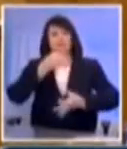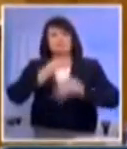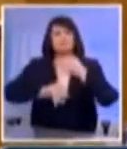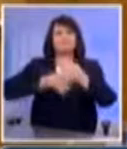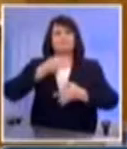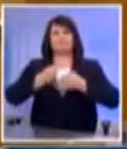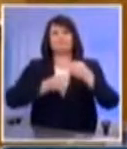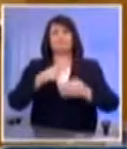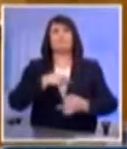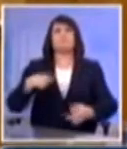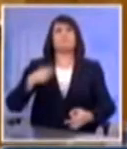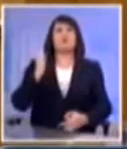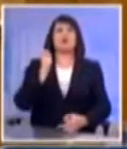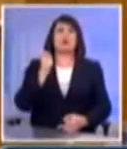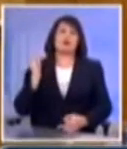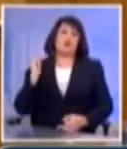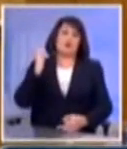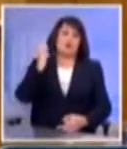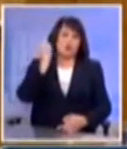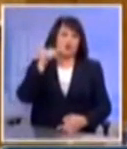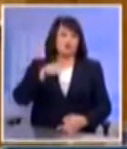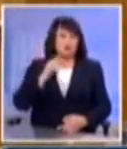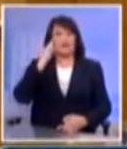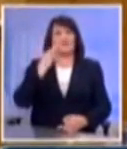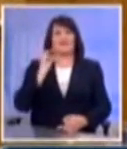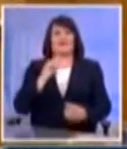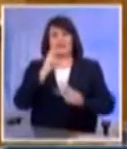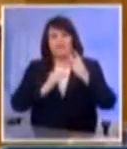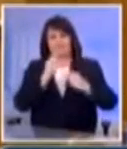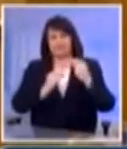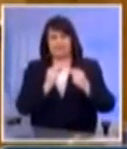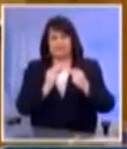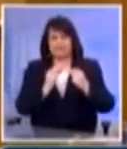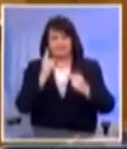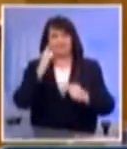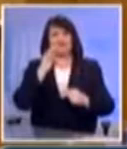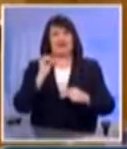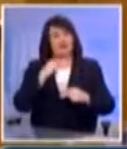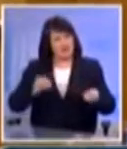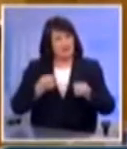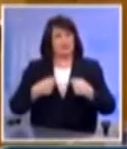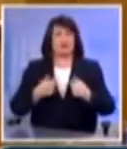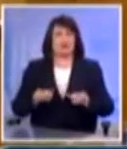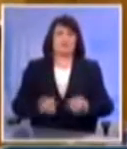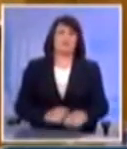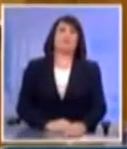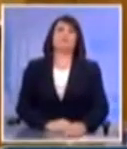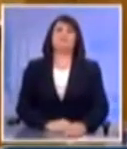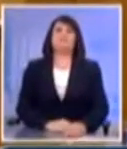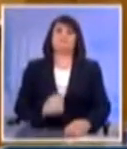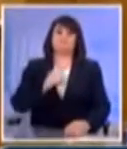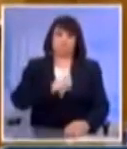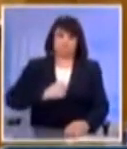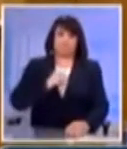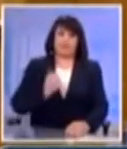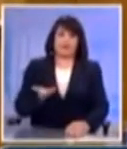επιχειρηματολογήσουμε σε επίπεδο πολιτικών αρχηγών και θα αξιοποιήσω αυτή την ευκαιρία. Διότι δυστυχώς